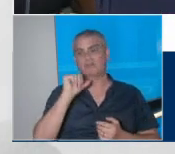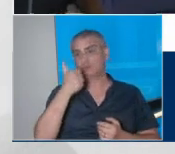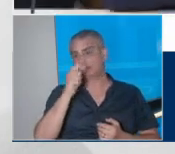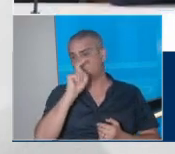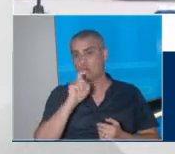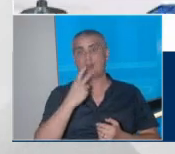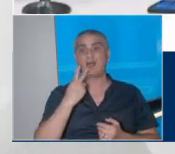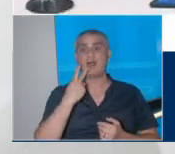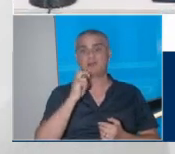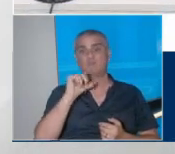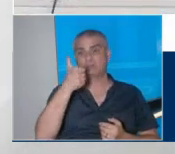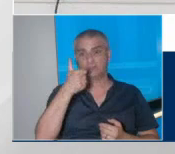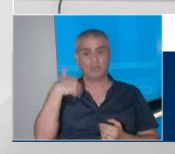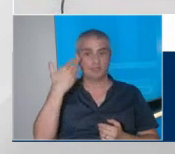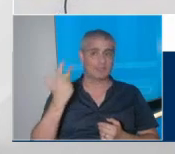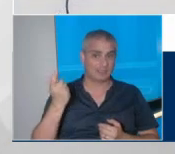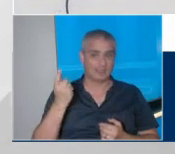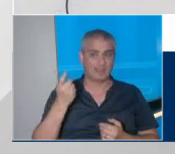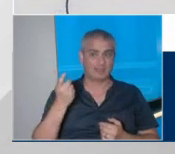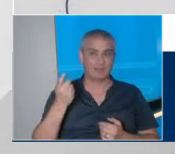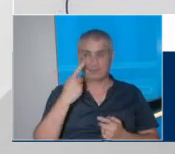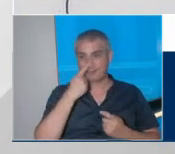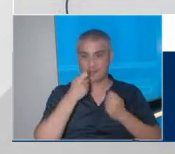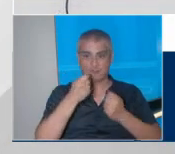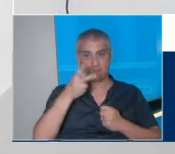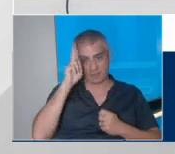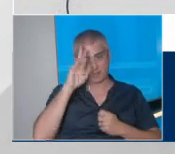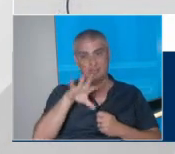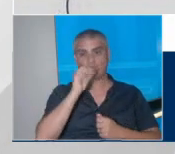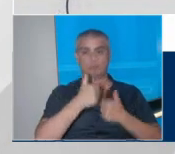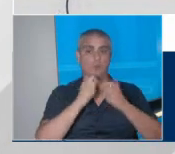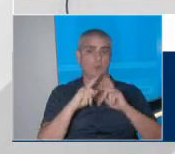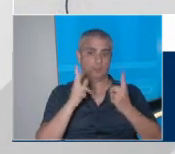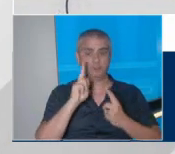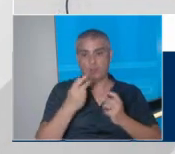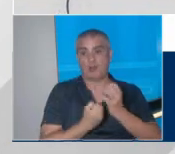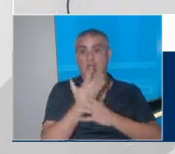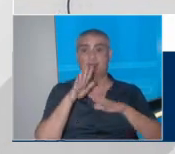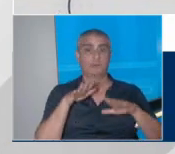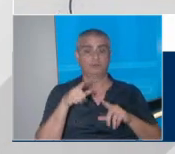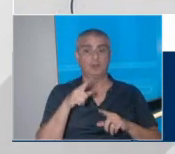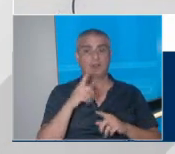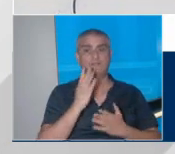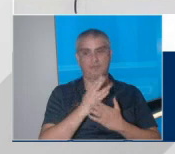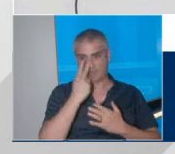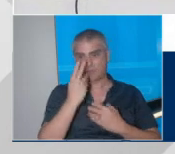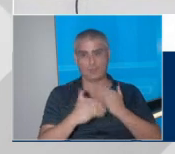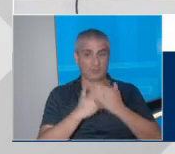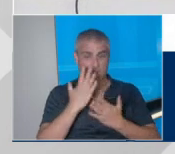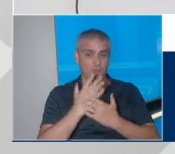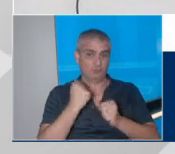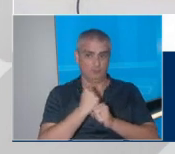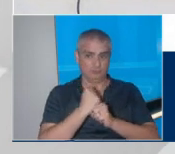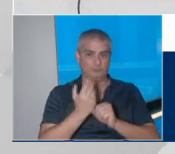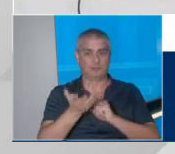אולי עדיפות הראשונה תהיה לקפות על הליכוד, למצוא מועמד אחר שכן יכול להקים ממשלה, וראינו מערכים כאלה שנעשים,